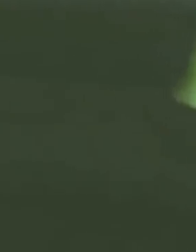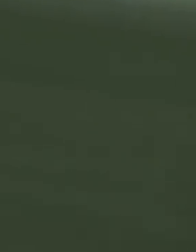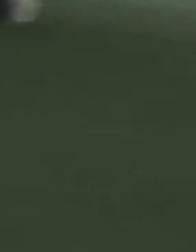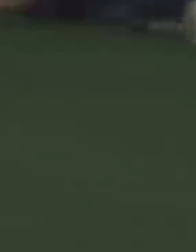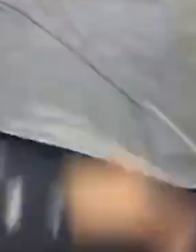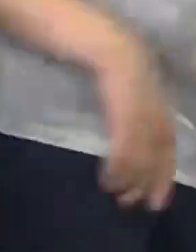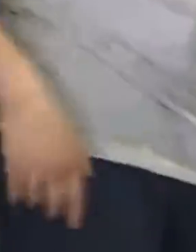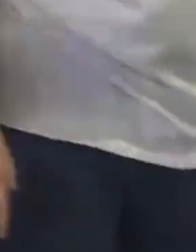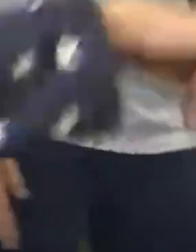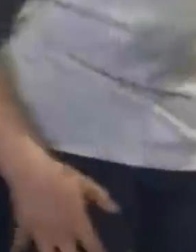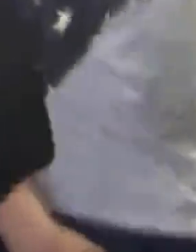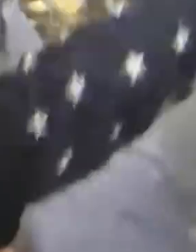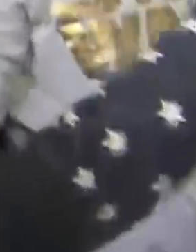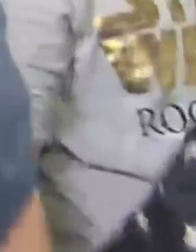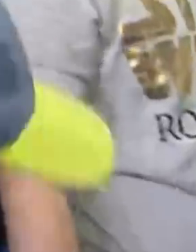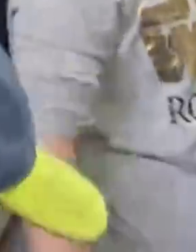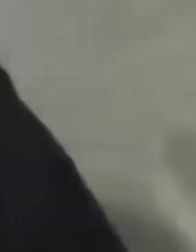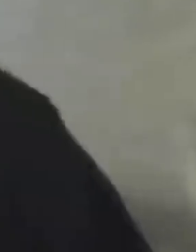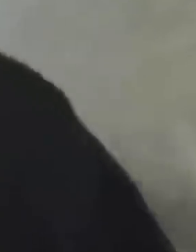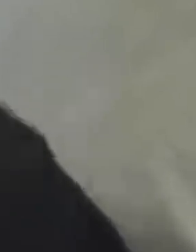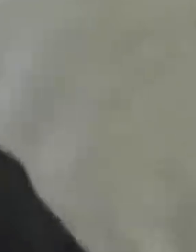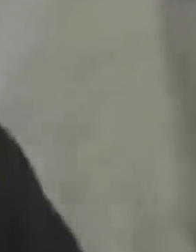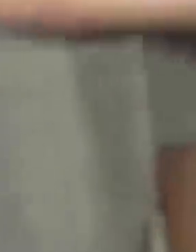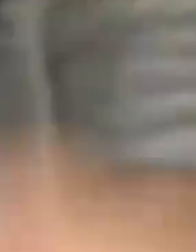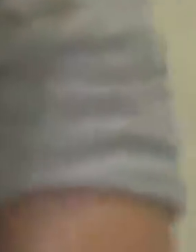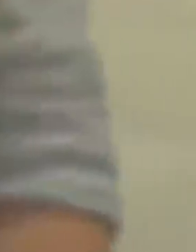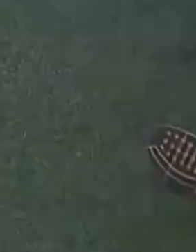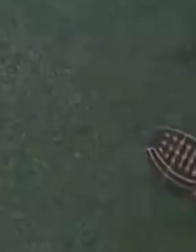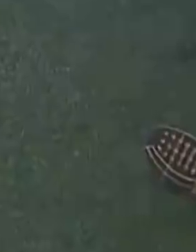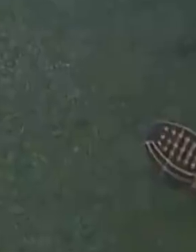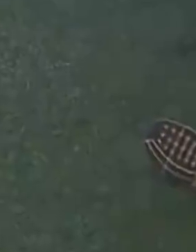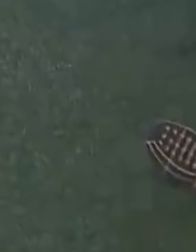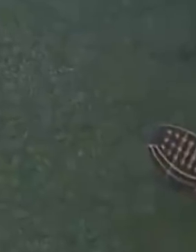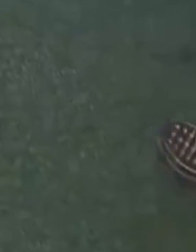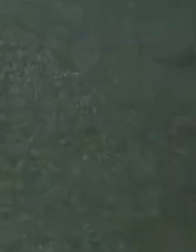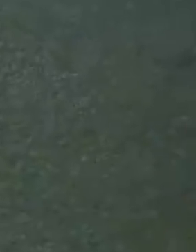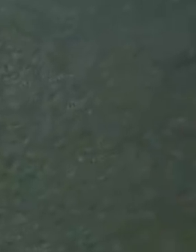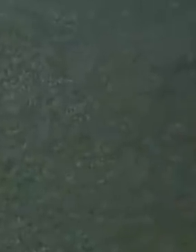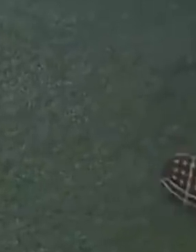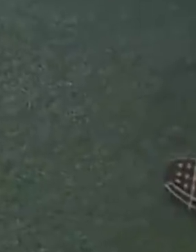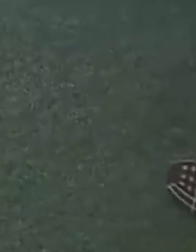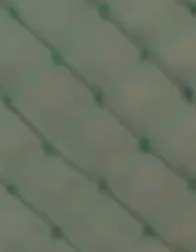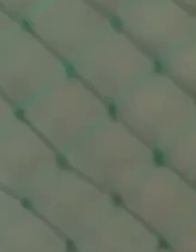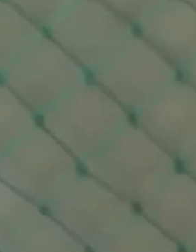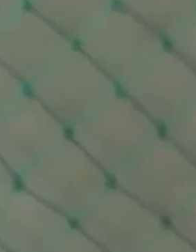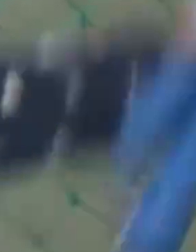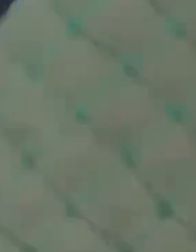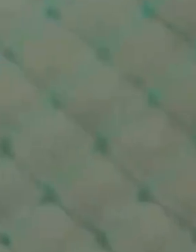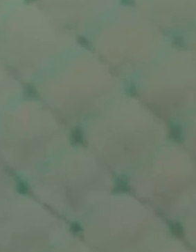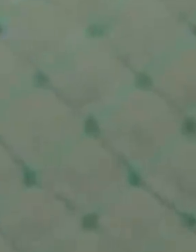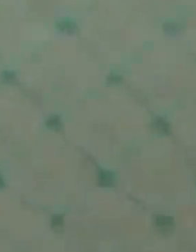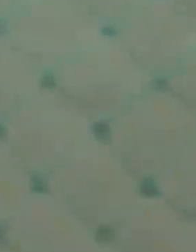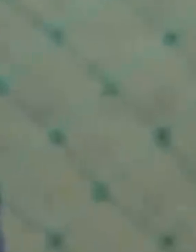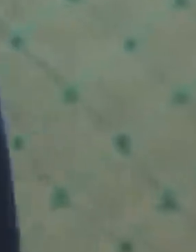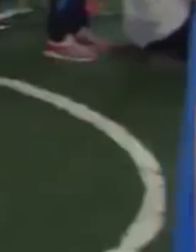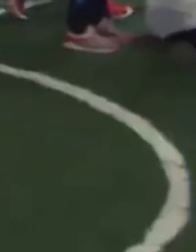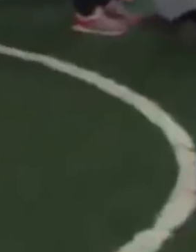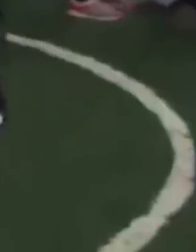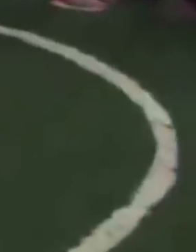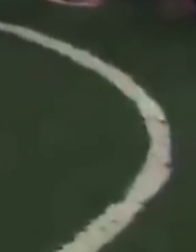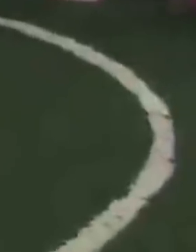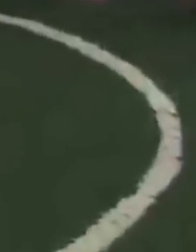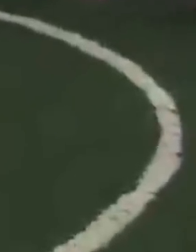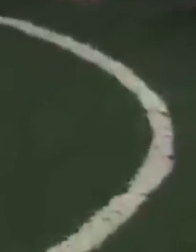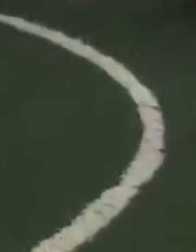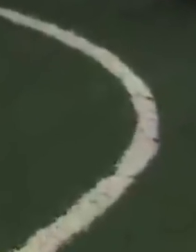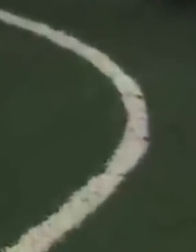않습니다. 친구들 장난에 해맑게 웃기도 하지만 줄넘기가 잘 안 되면 실망한 표정이 역력합니다.